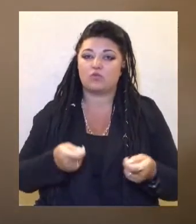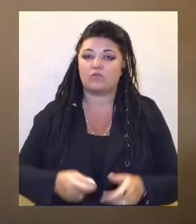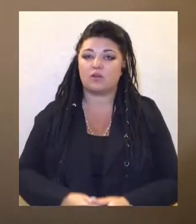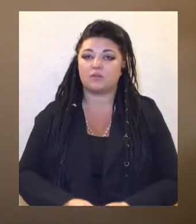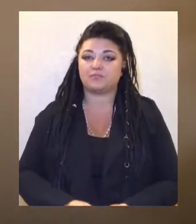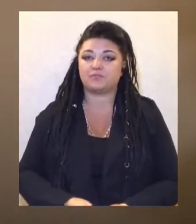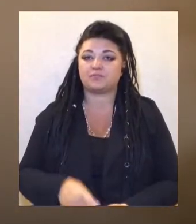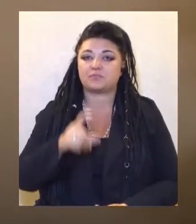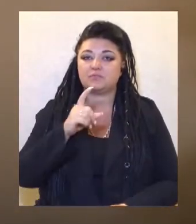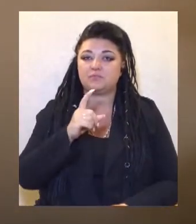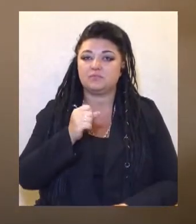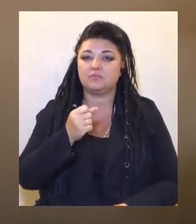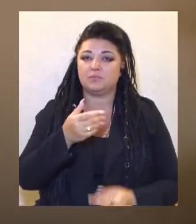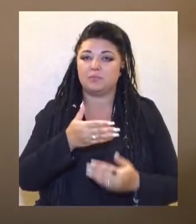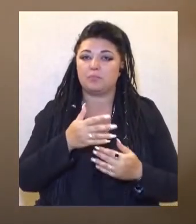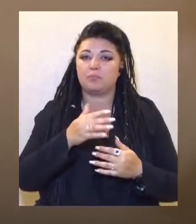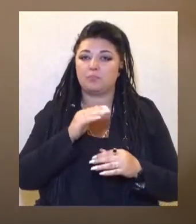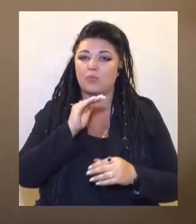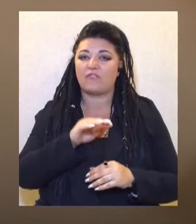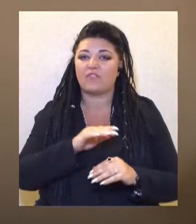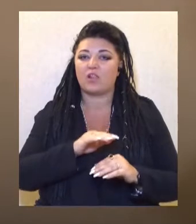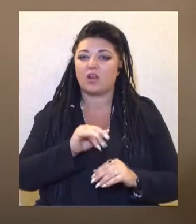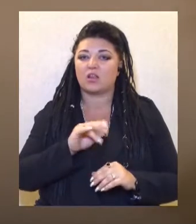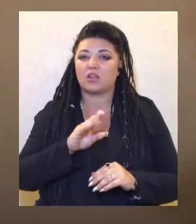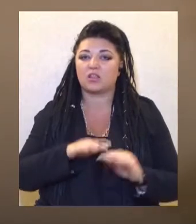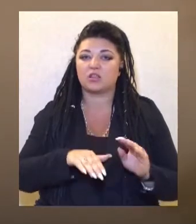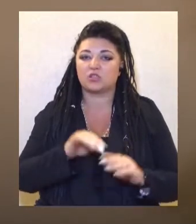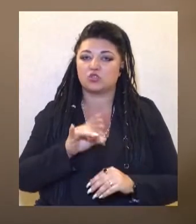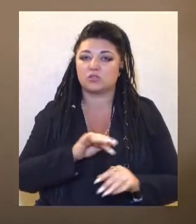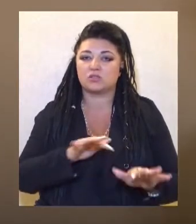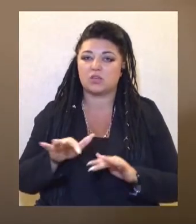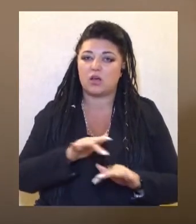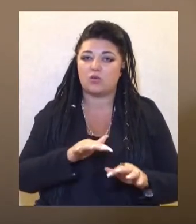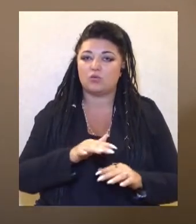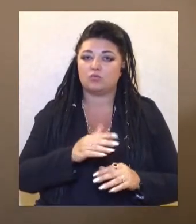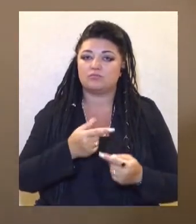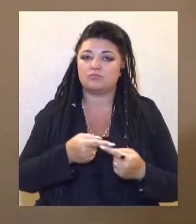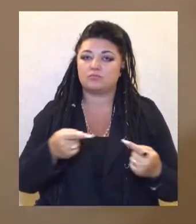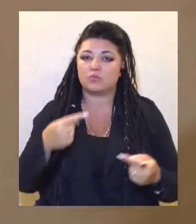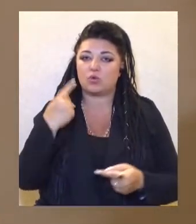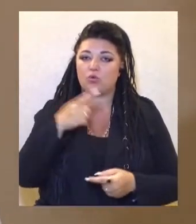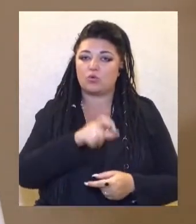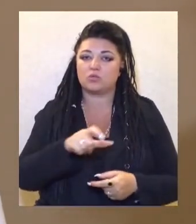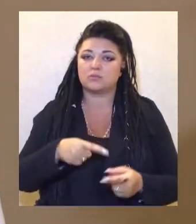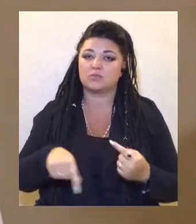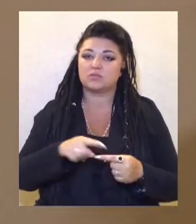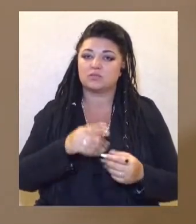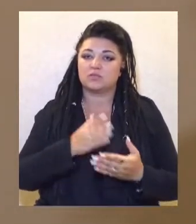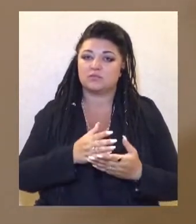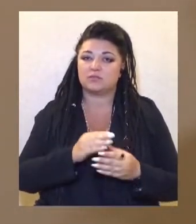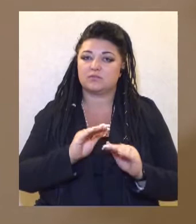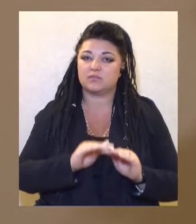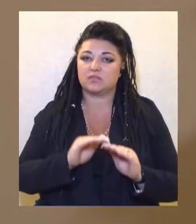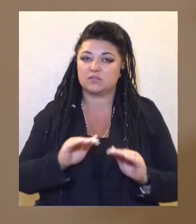до лікувально-профілактичних закладів області звернулось близько 13 тисяч осіб, із них 9 тисяч дітей.